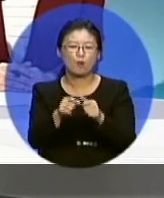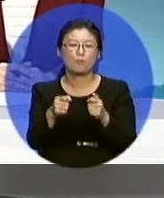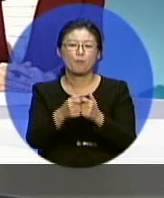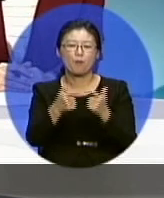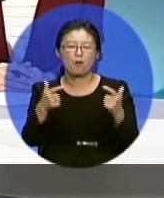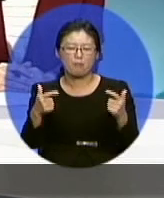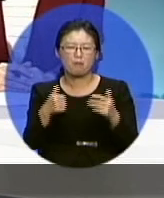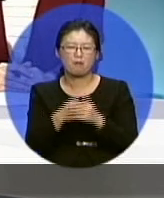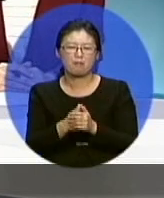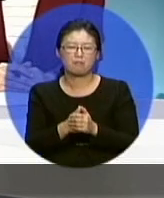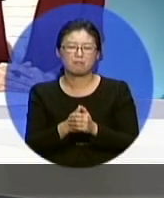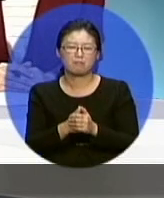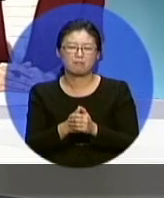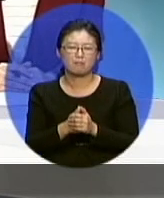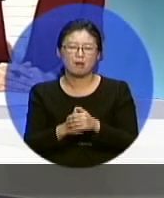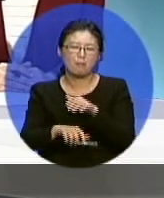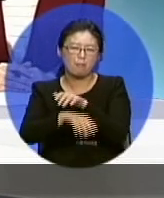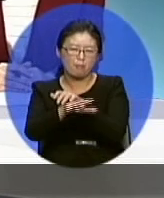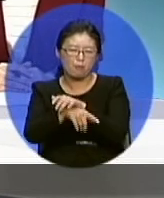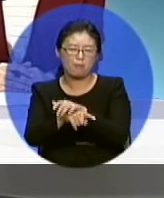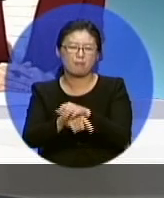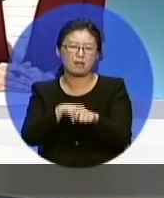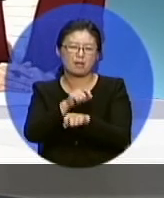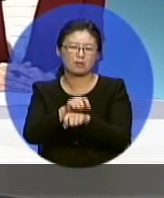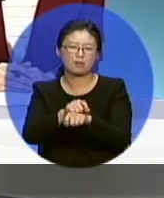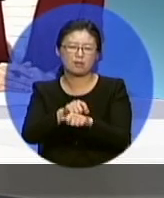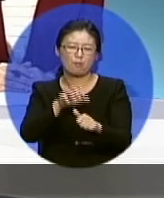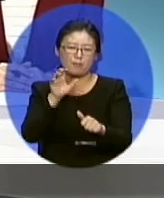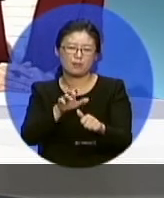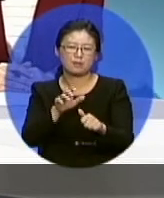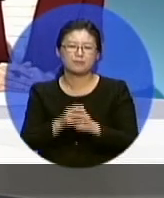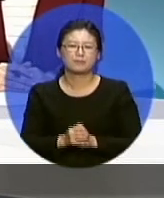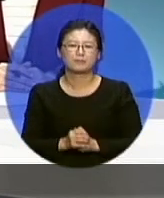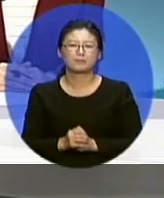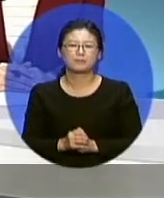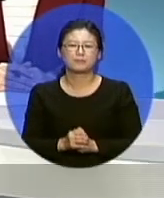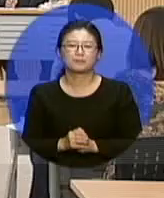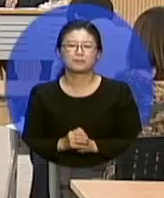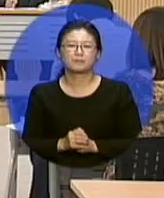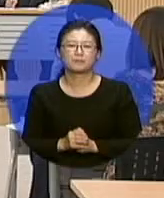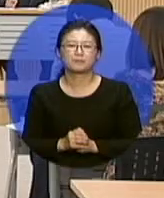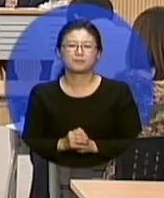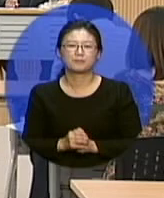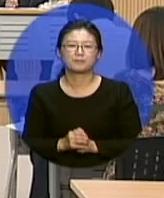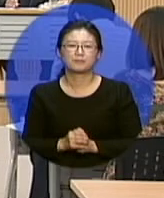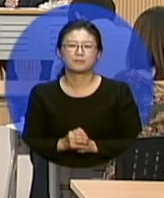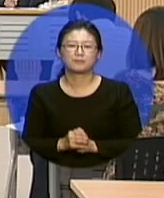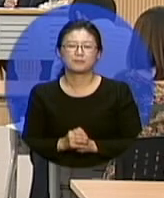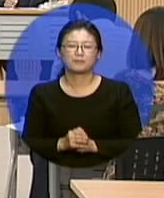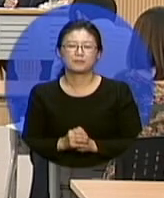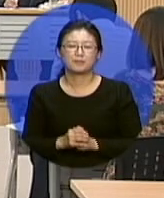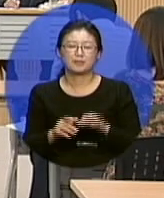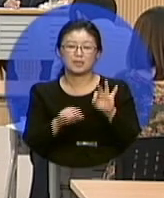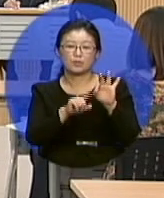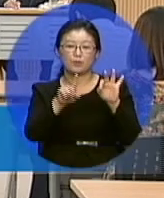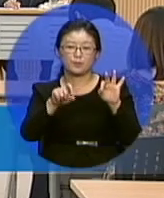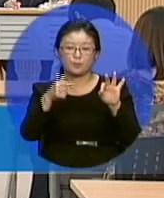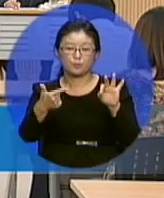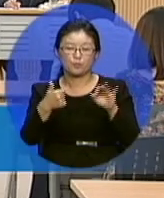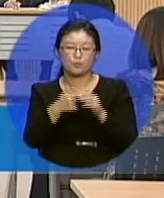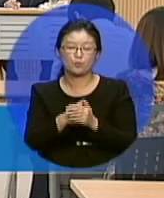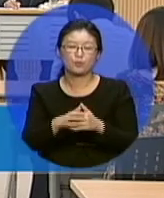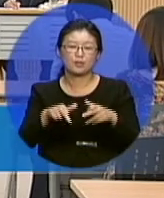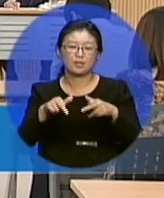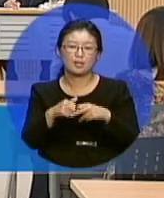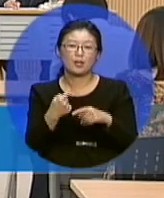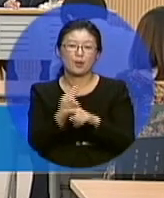눈 가리고 아웅하는 식의 행정이라고 강력히 비판했습니다. 최재 기자입니다. 지난 16일 장애인연금법